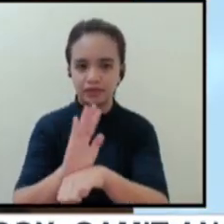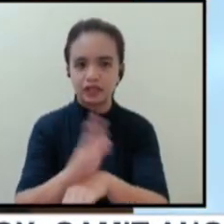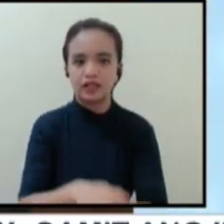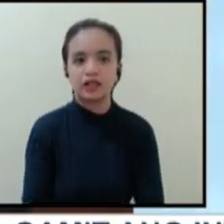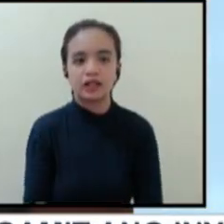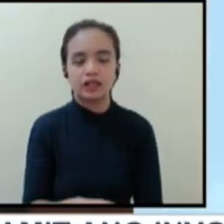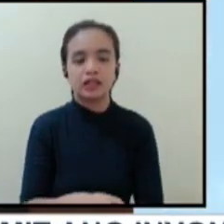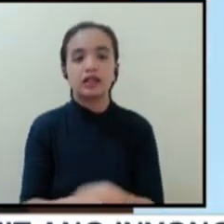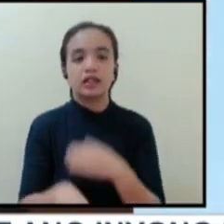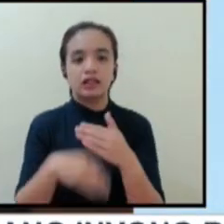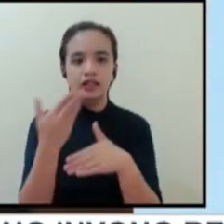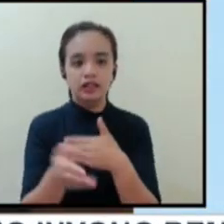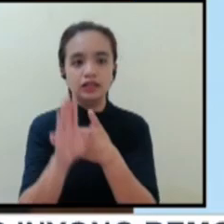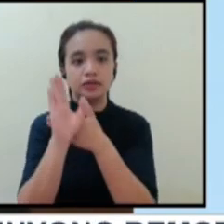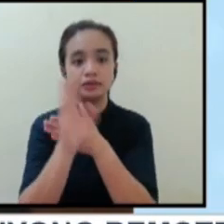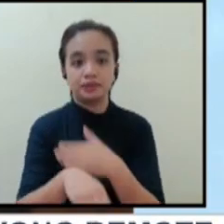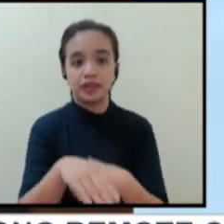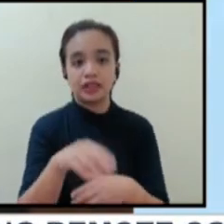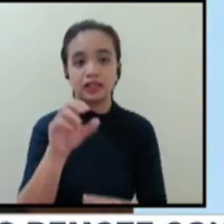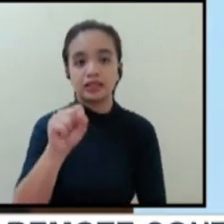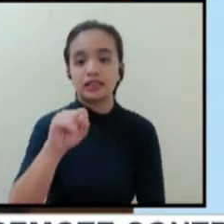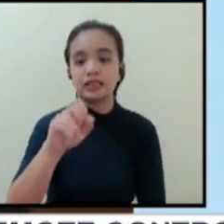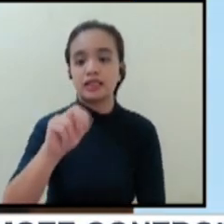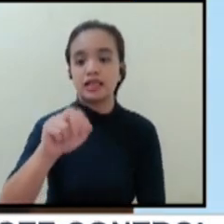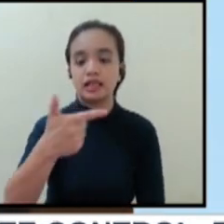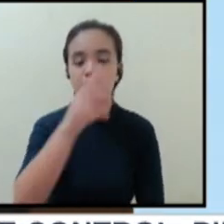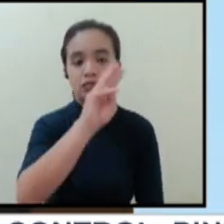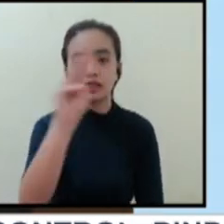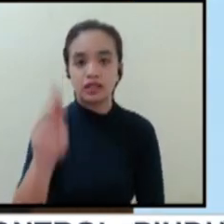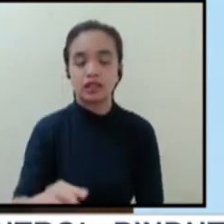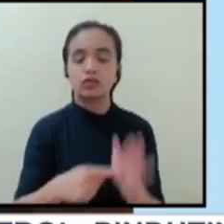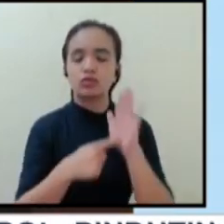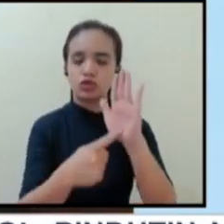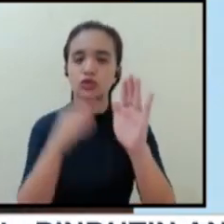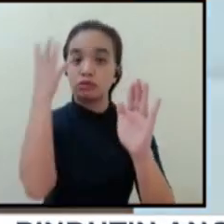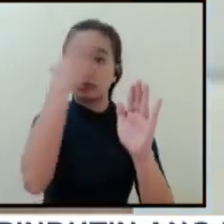Sinag, Maynila upang maipamalas ang ganda ng pelikula.